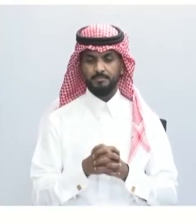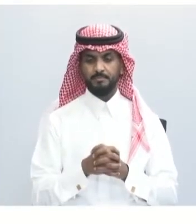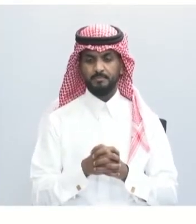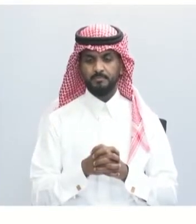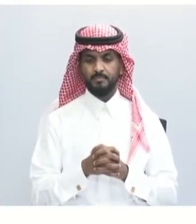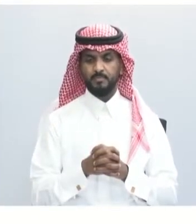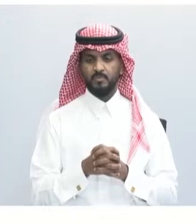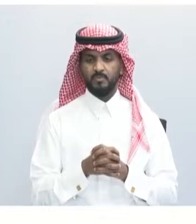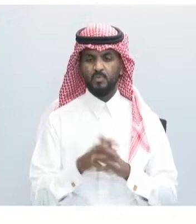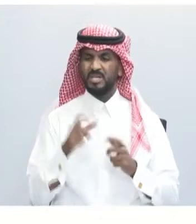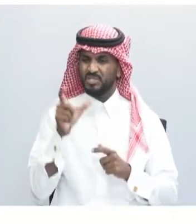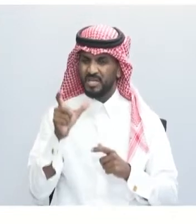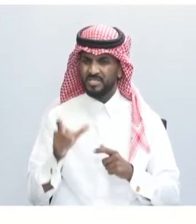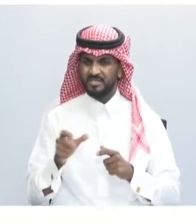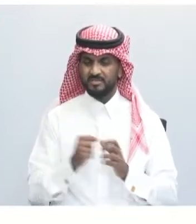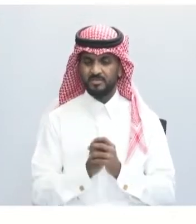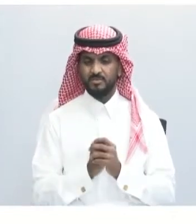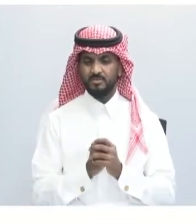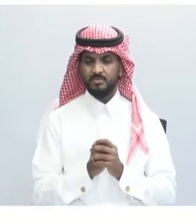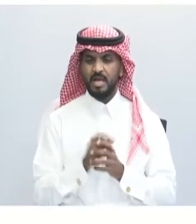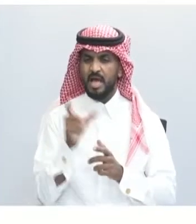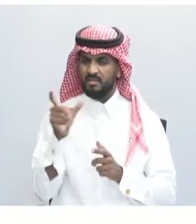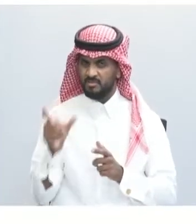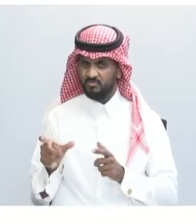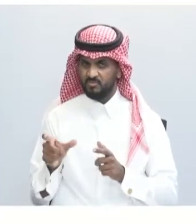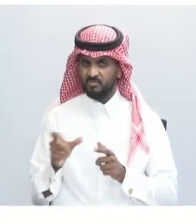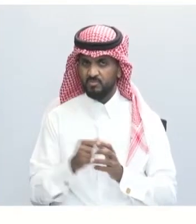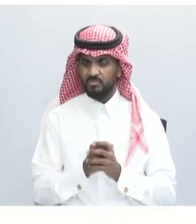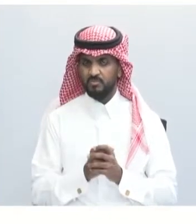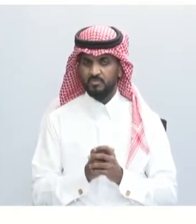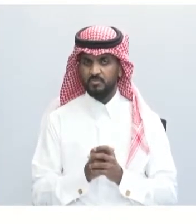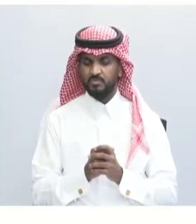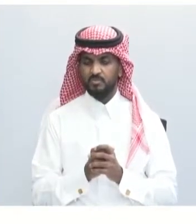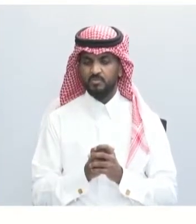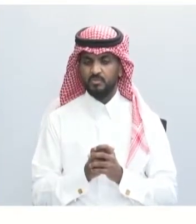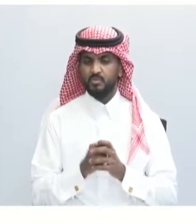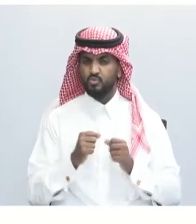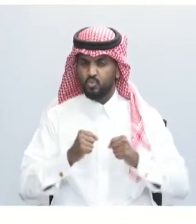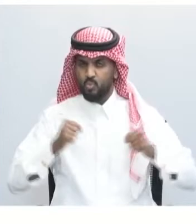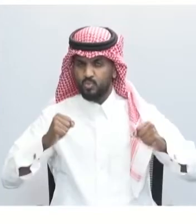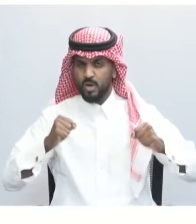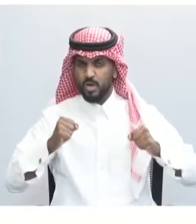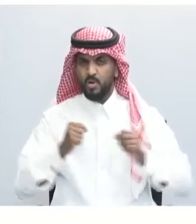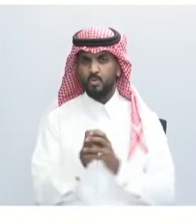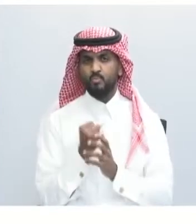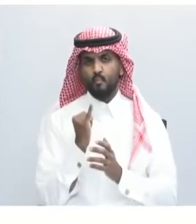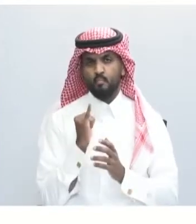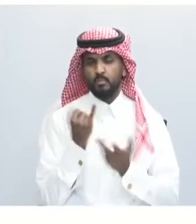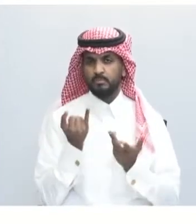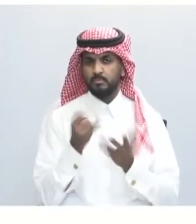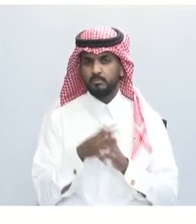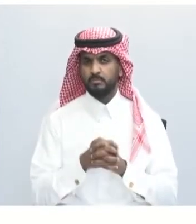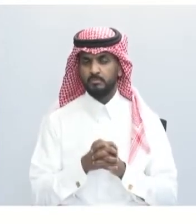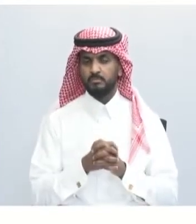يعاني الشخص من هذا الشخص يعاني من السمنه ام النحافه